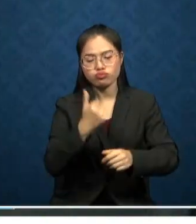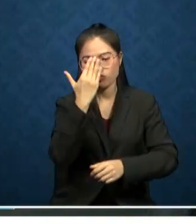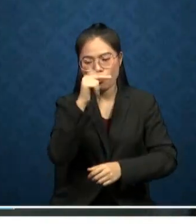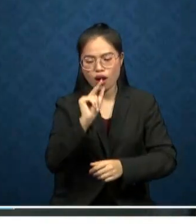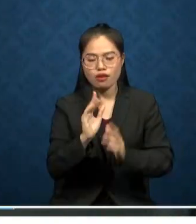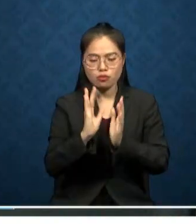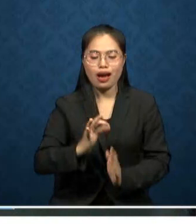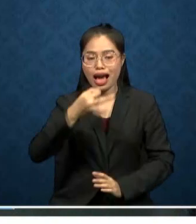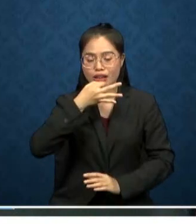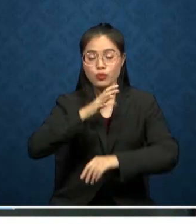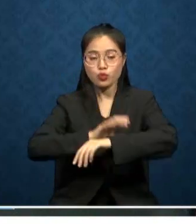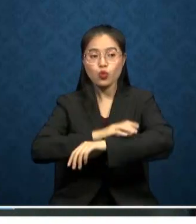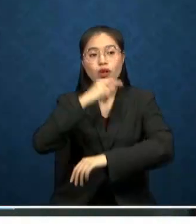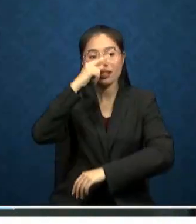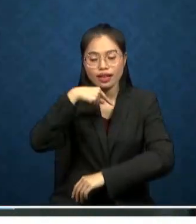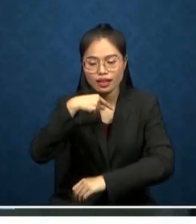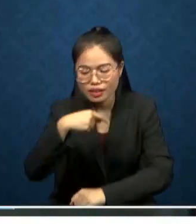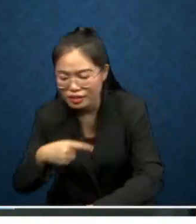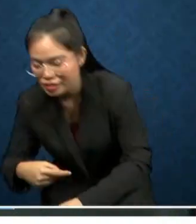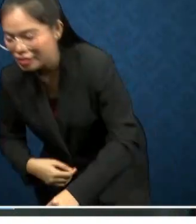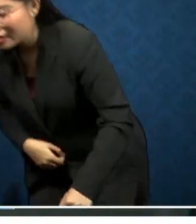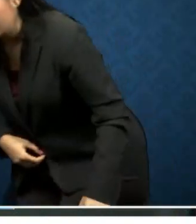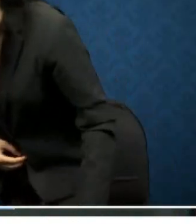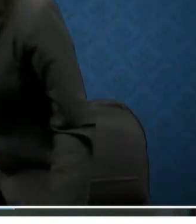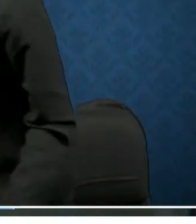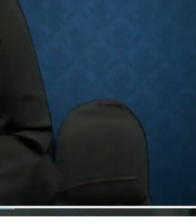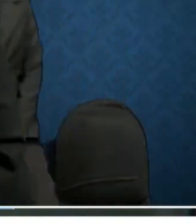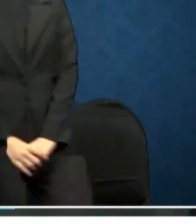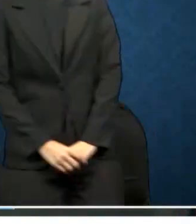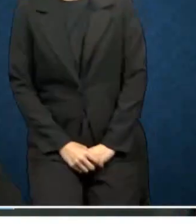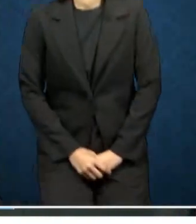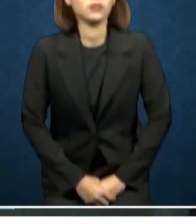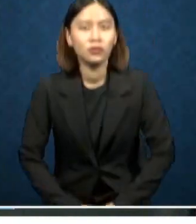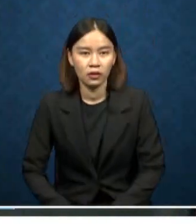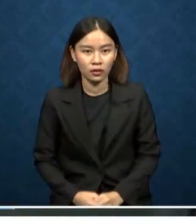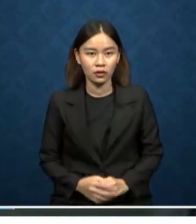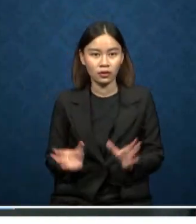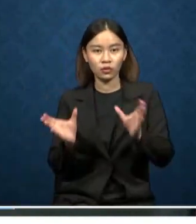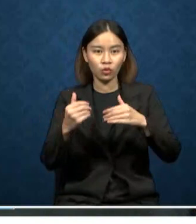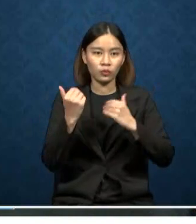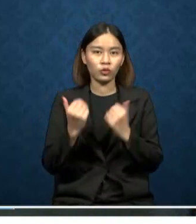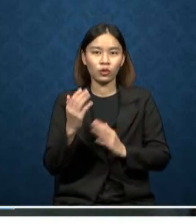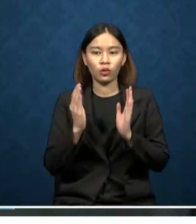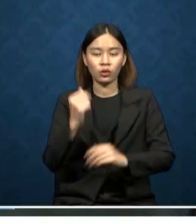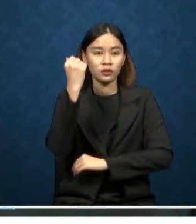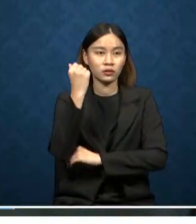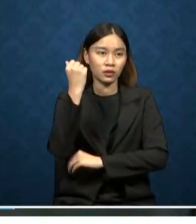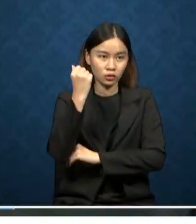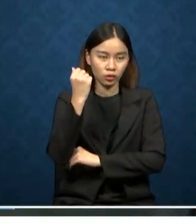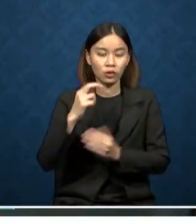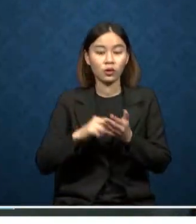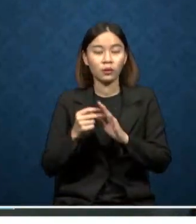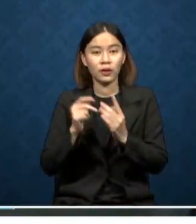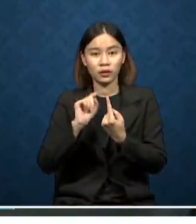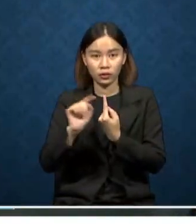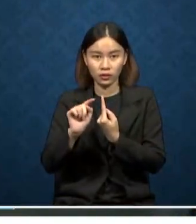ประกอบการเนี่ยส่วนใหญ่ก็จะเป็นพวกยากจนคนยากไร้ก็